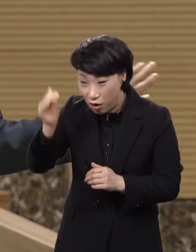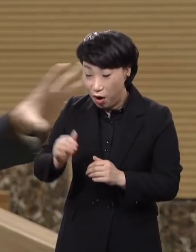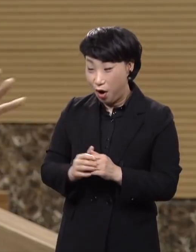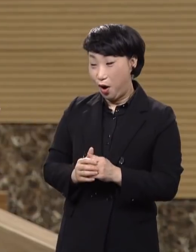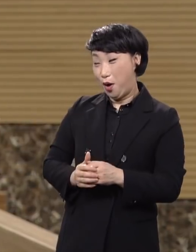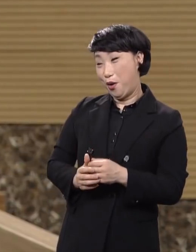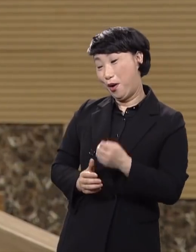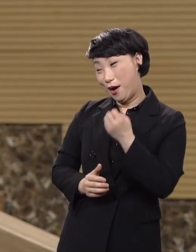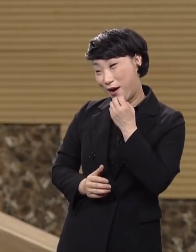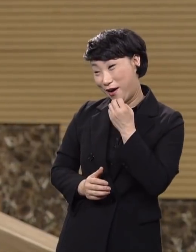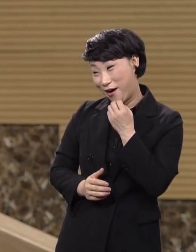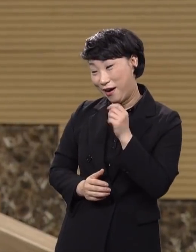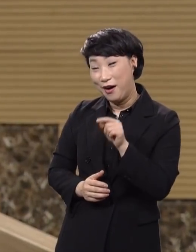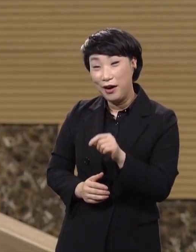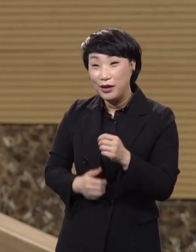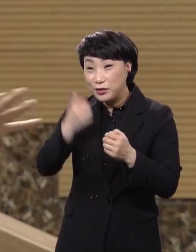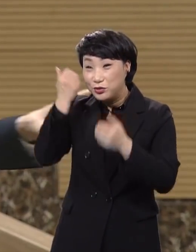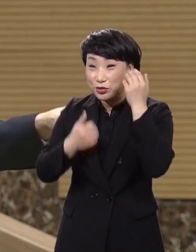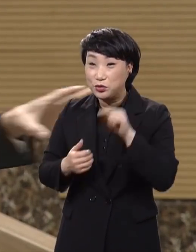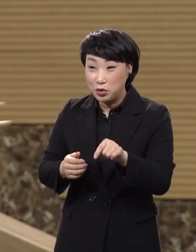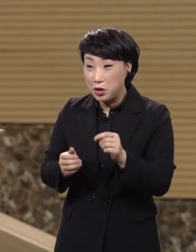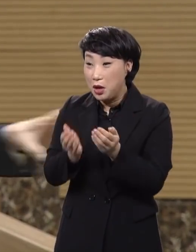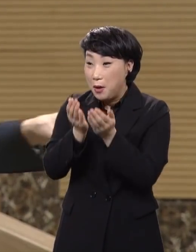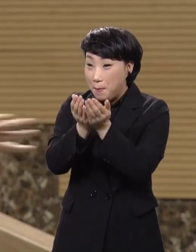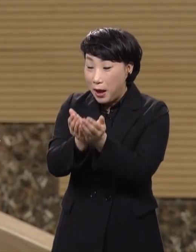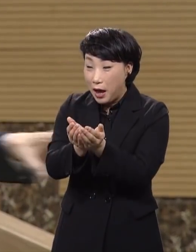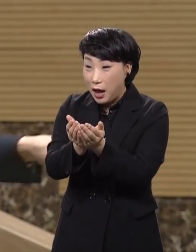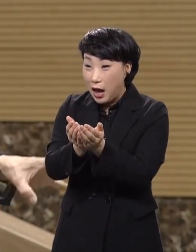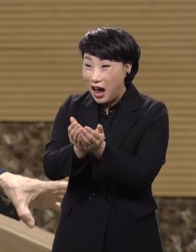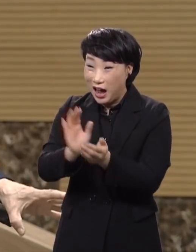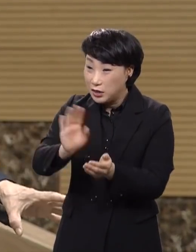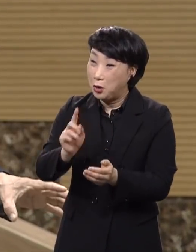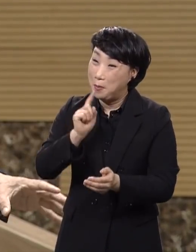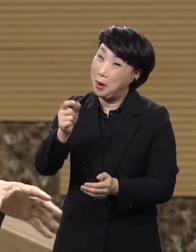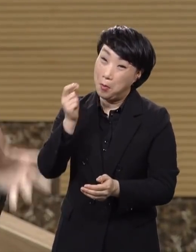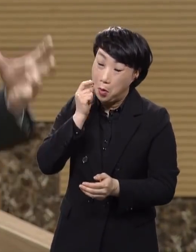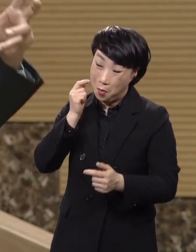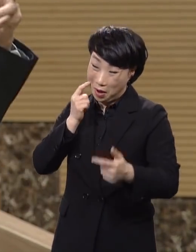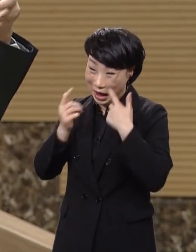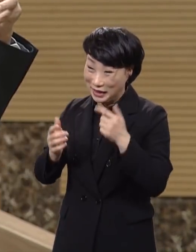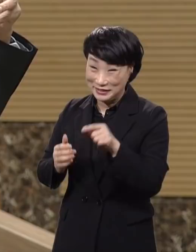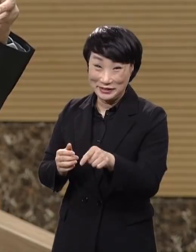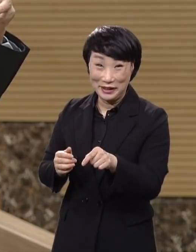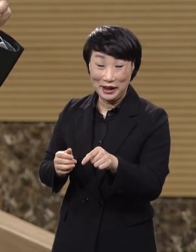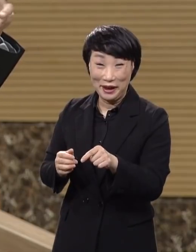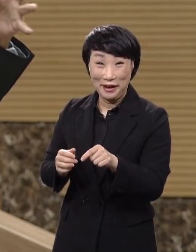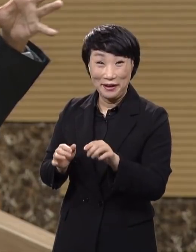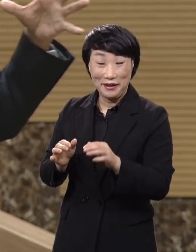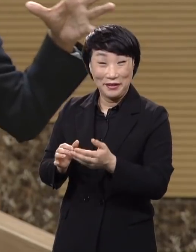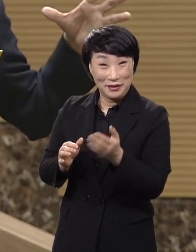아무도 그 방주가 아니라고 거짓말할 수가 없어. 그